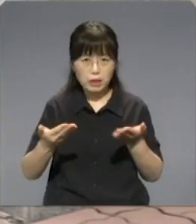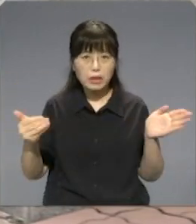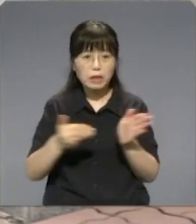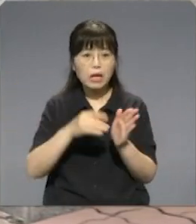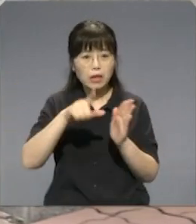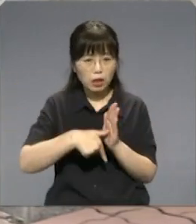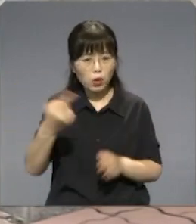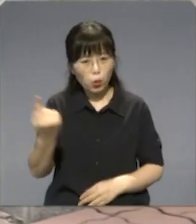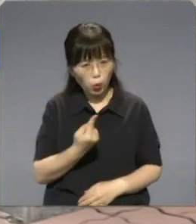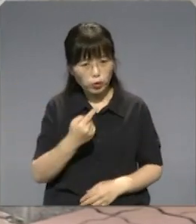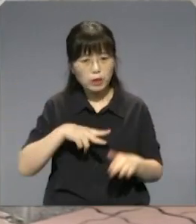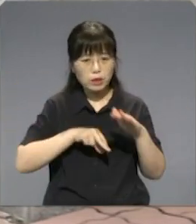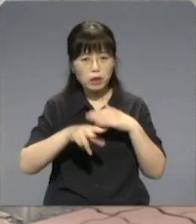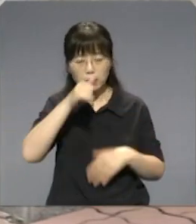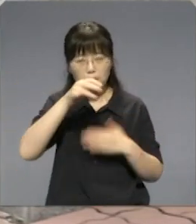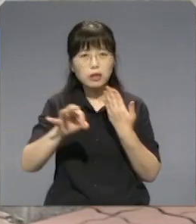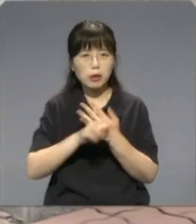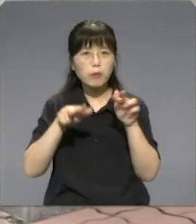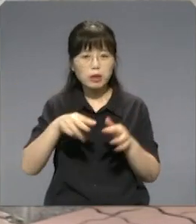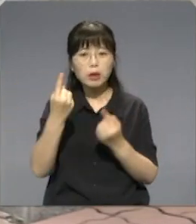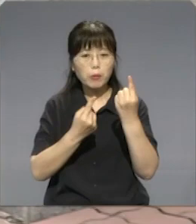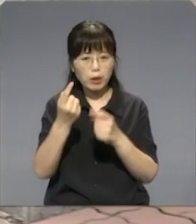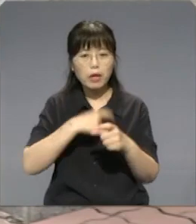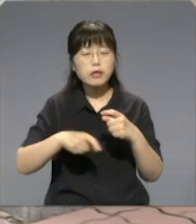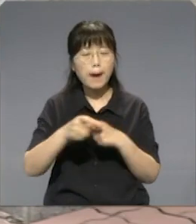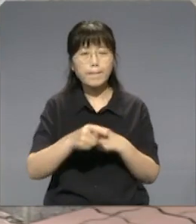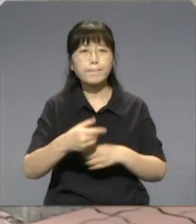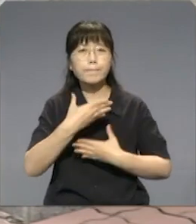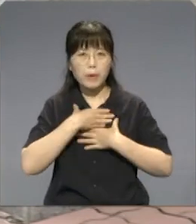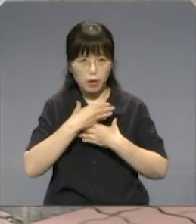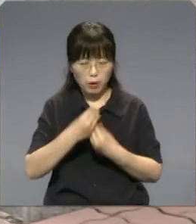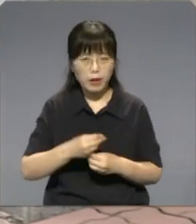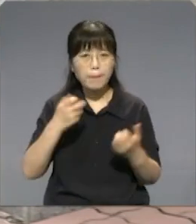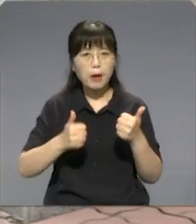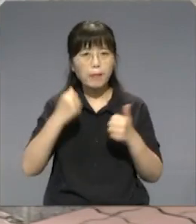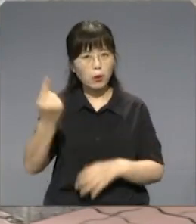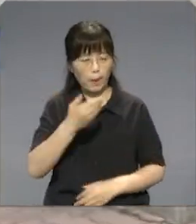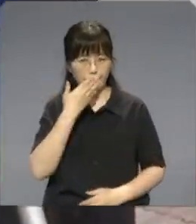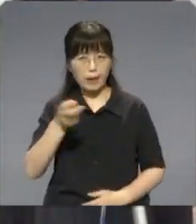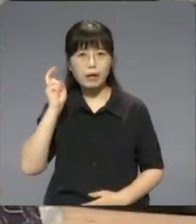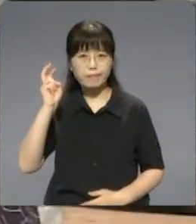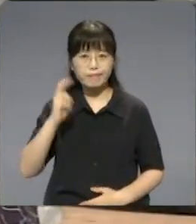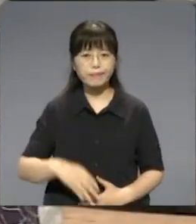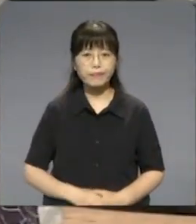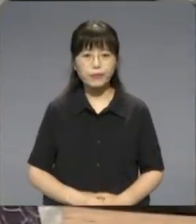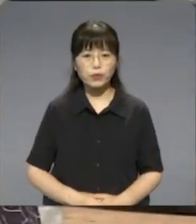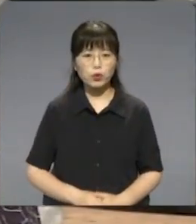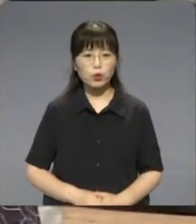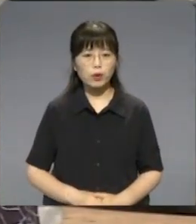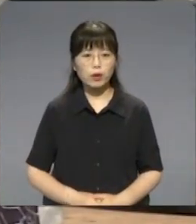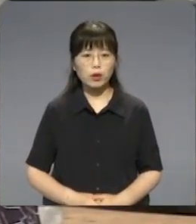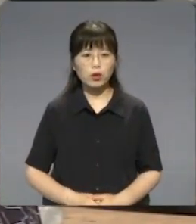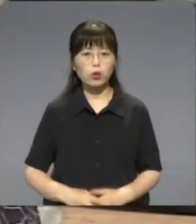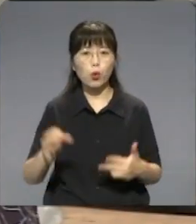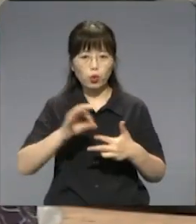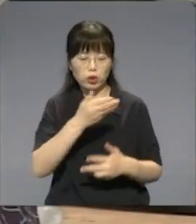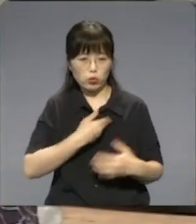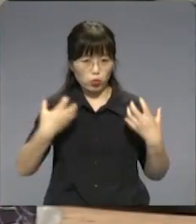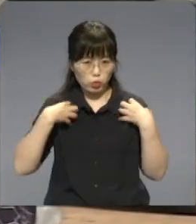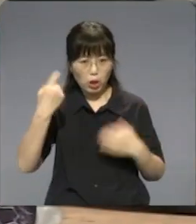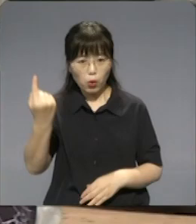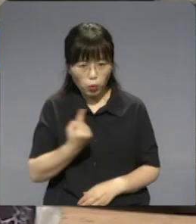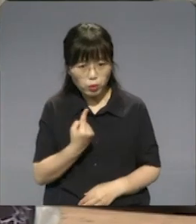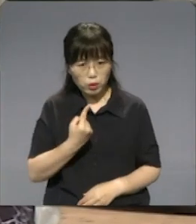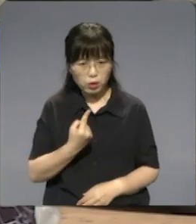시간에 여기까지 오는 지하철이 있다면 지금보다 더 편하게 법원에 올 수 있을 것 같습니다. 옹진군청에 볼 일이 있어서 오려고